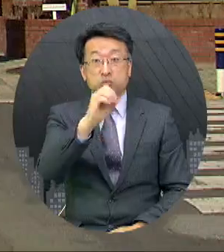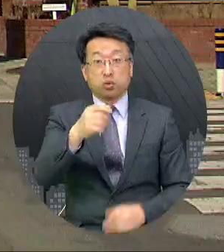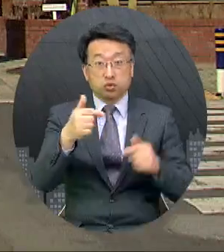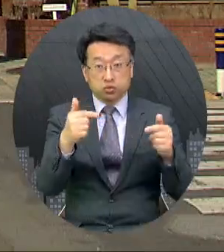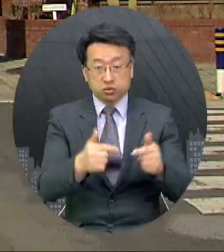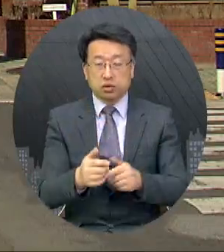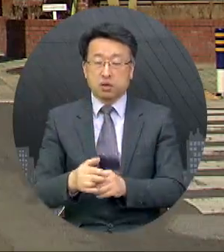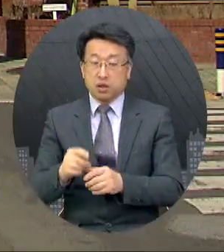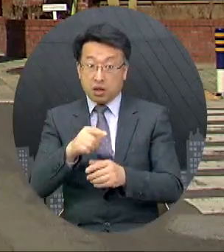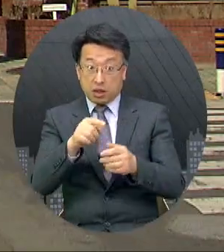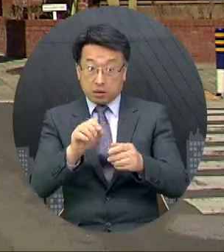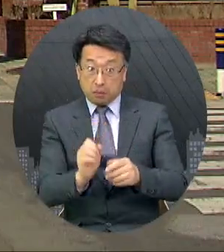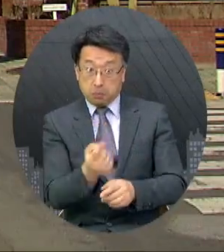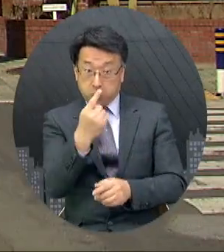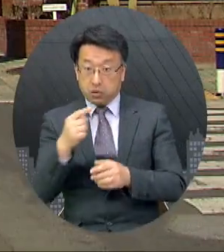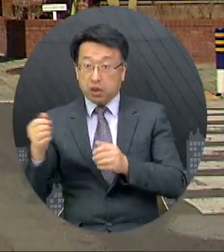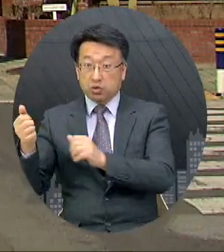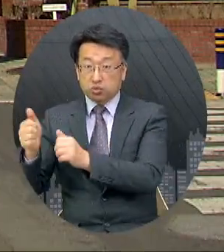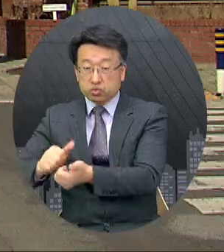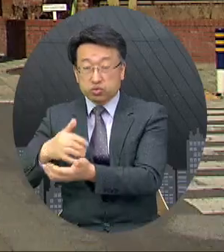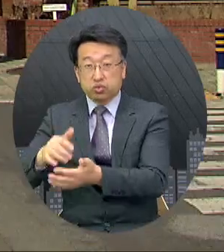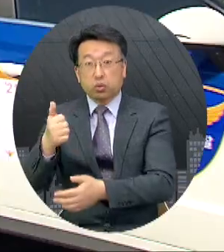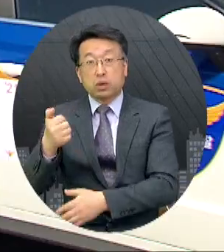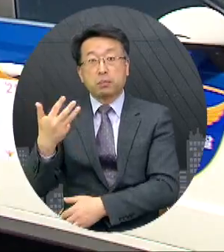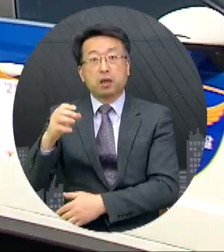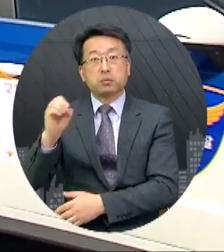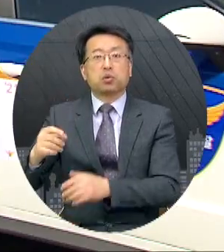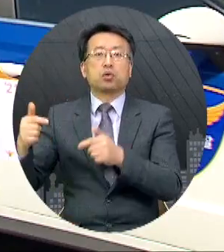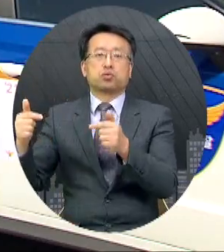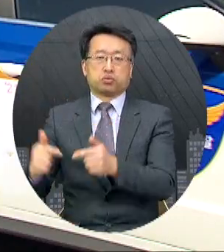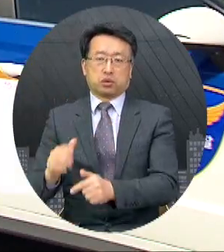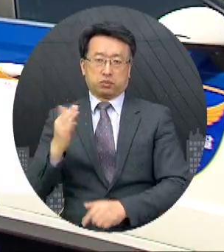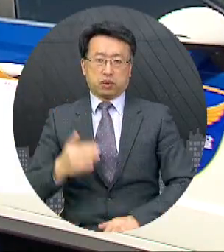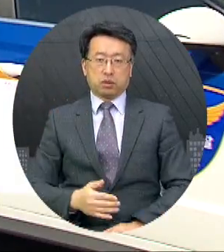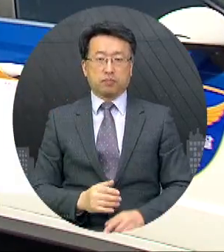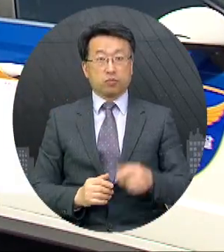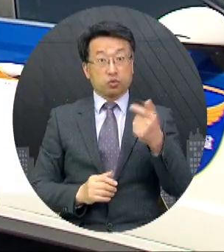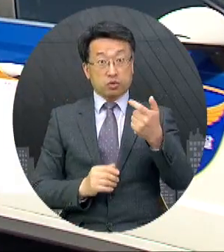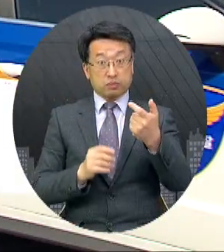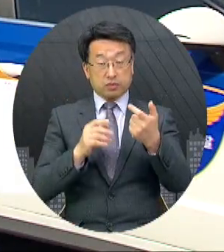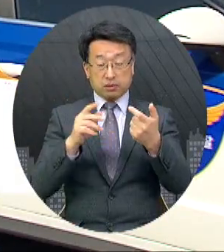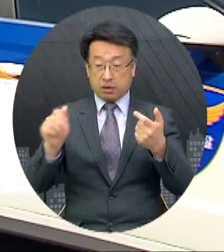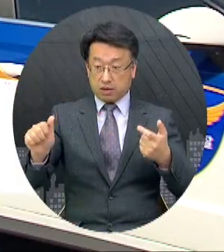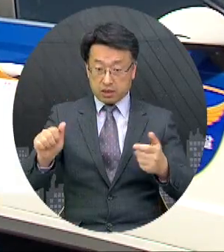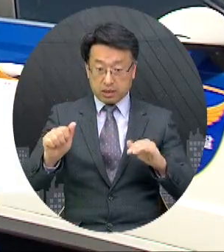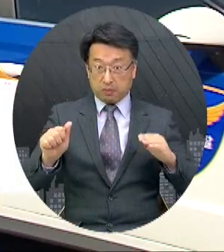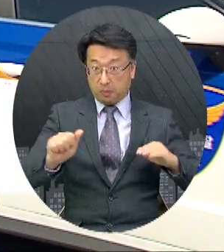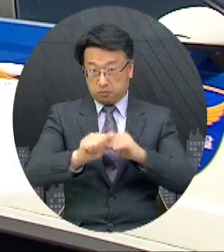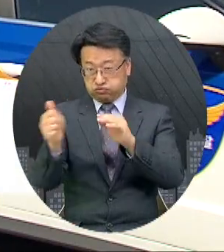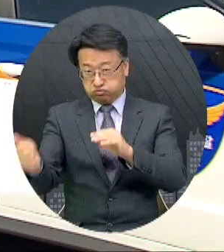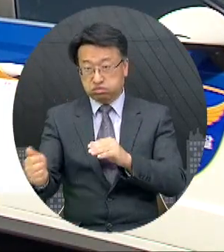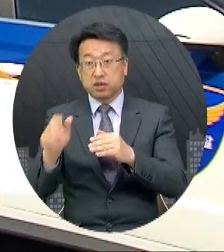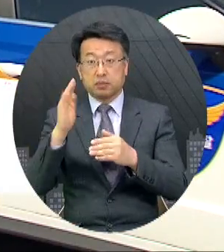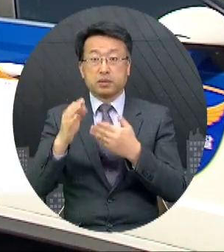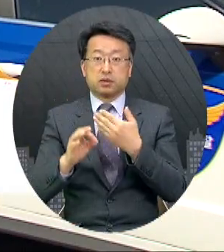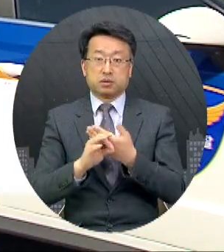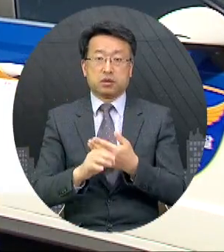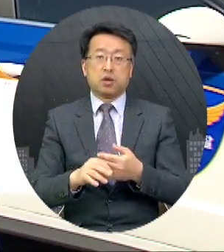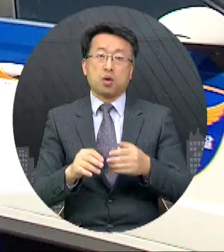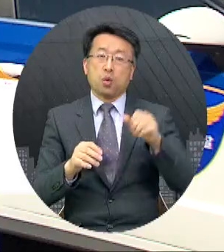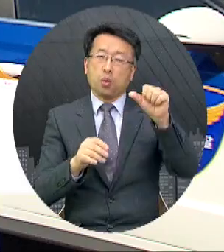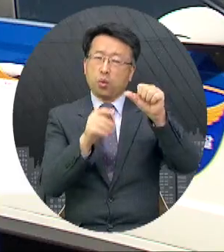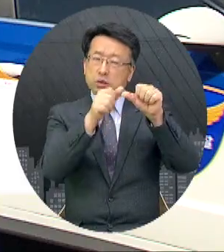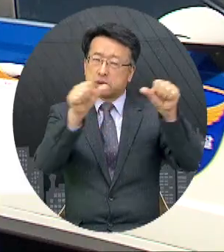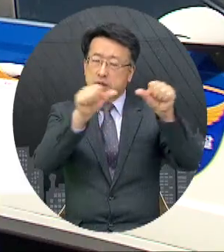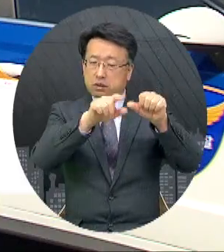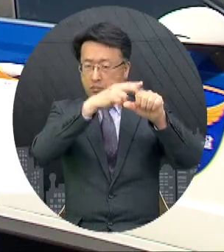치사율은 58.3%나 낮아졌습니다. 60km 주행 시 차량과 사람이 충돌할 경우에는 약 5층 높이에서